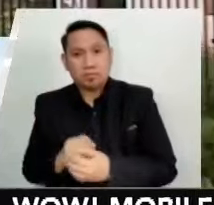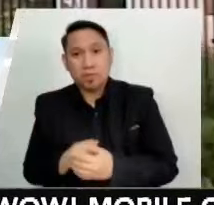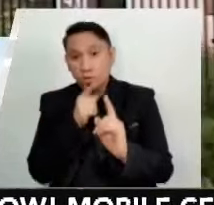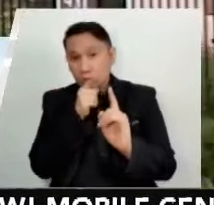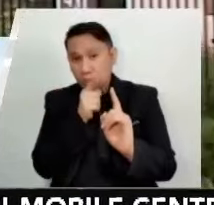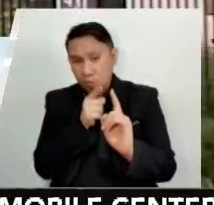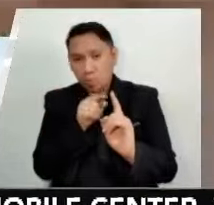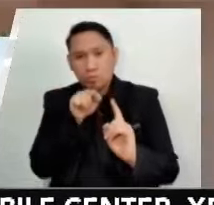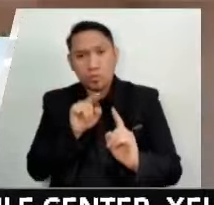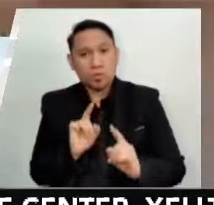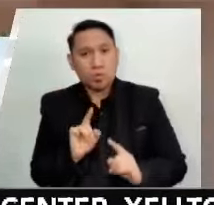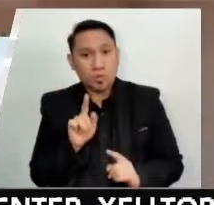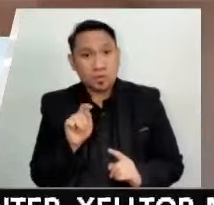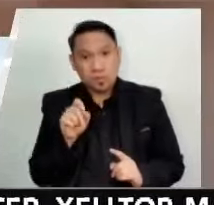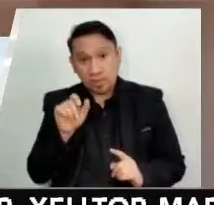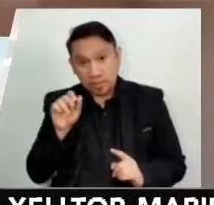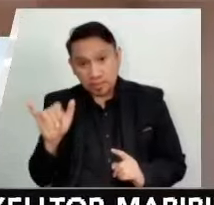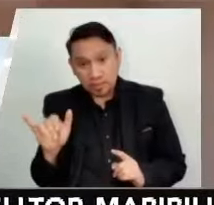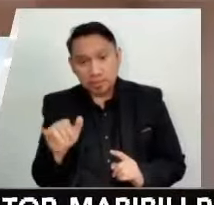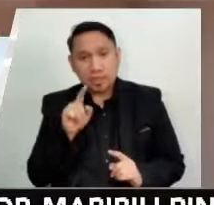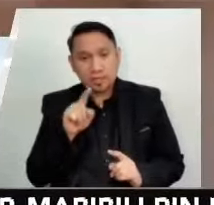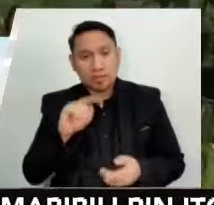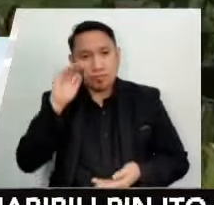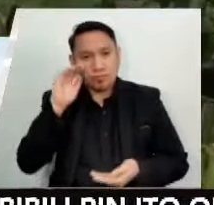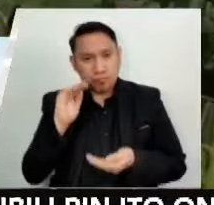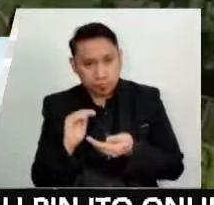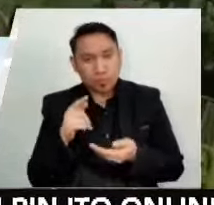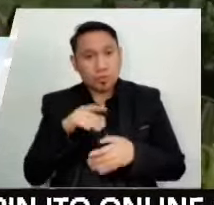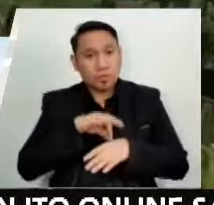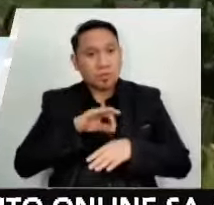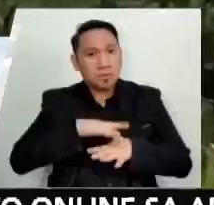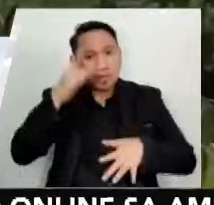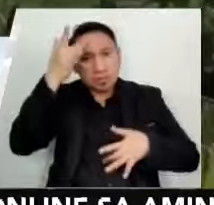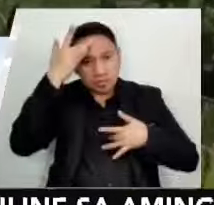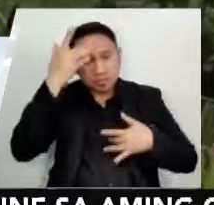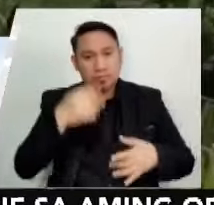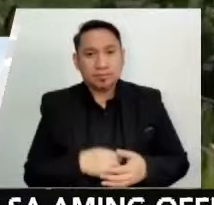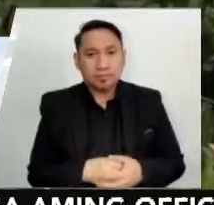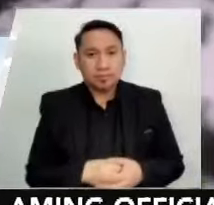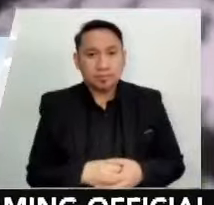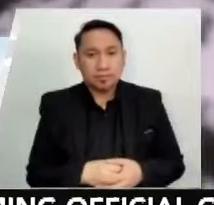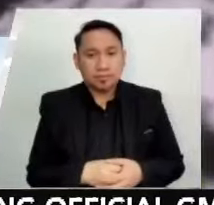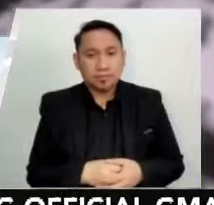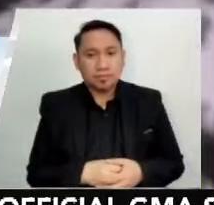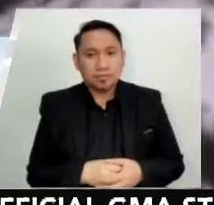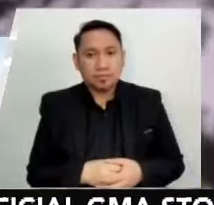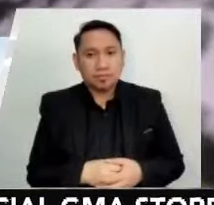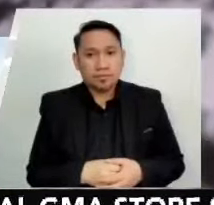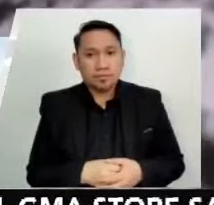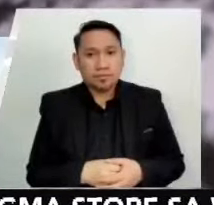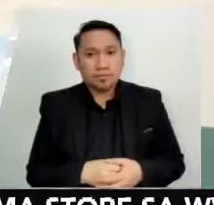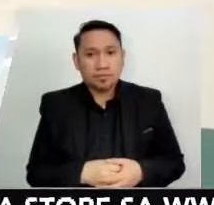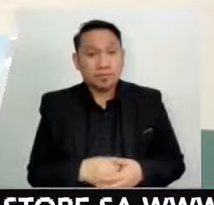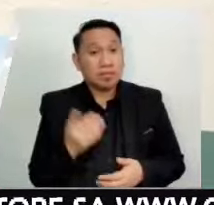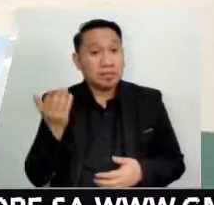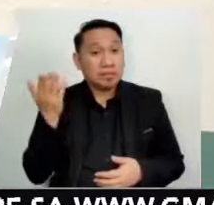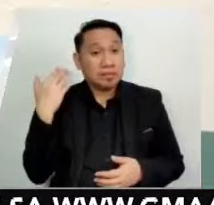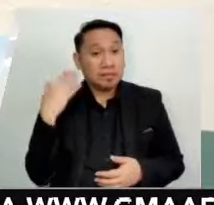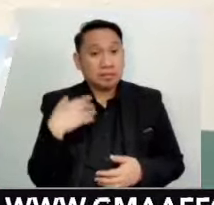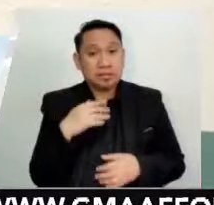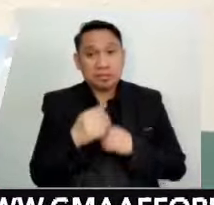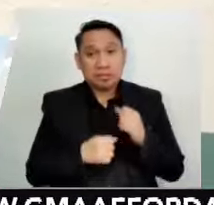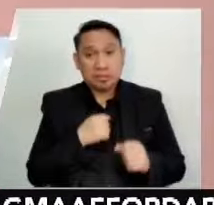Talisay City health office na maibaba ang bilang ng dengue cases sa lungsod sa 2024 noong 2023 nakapagtala